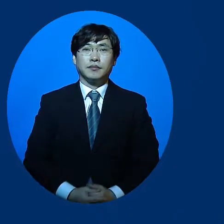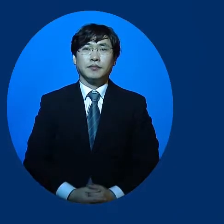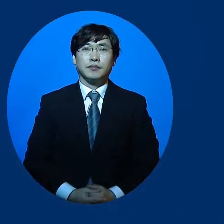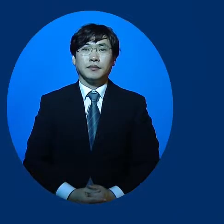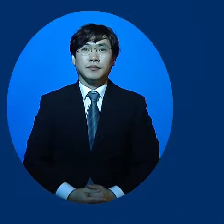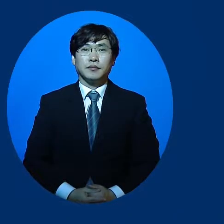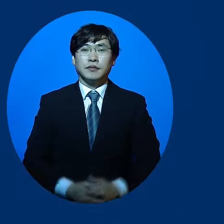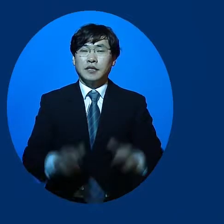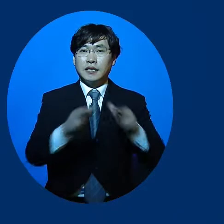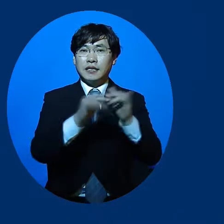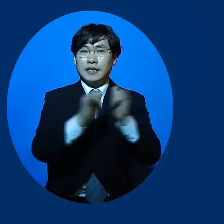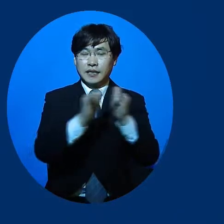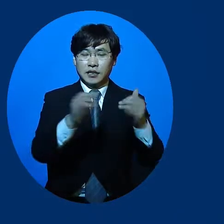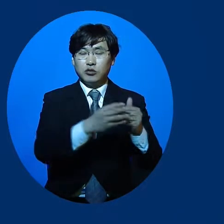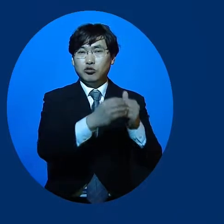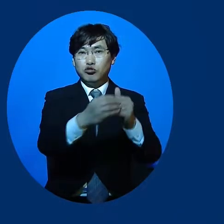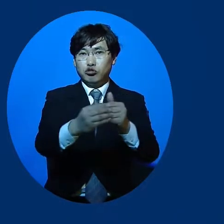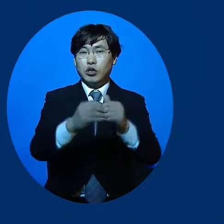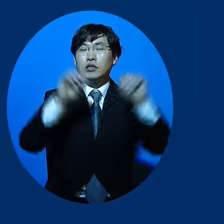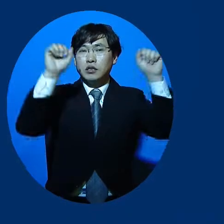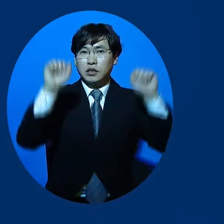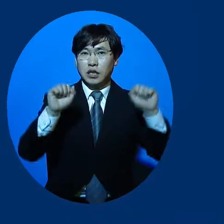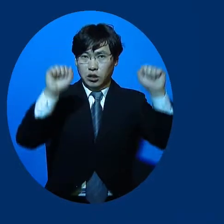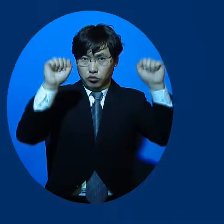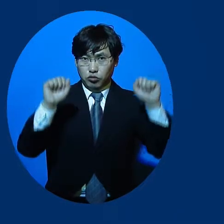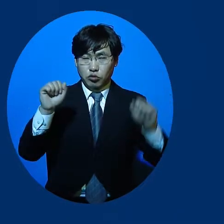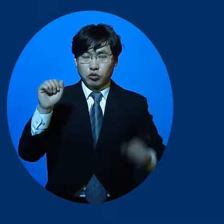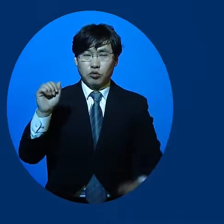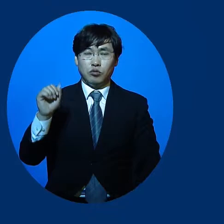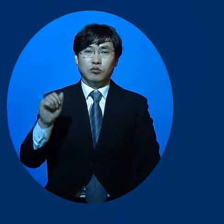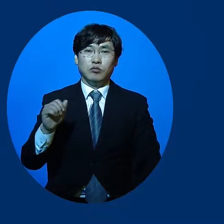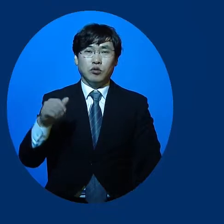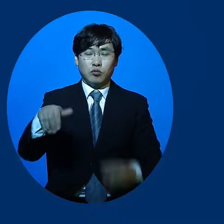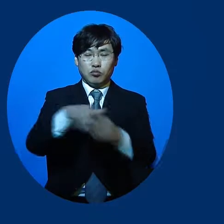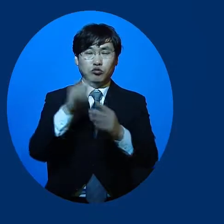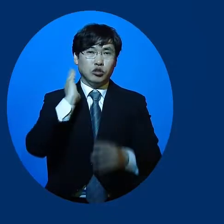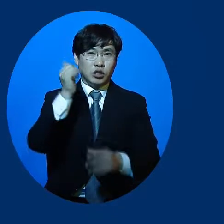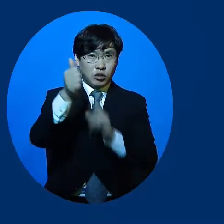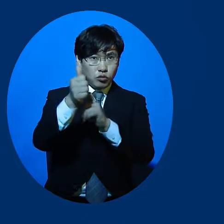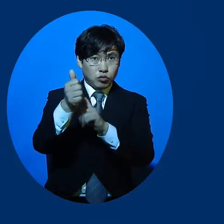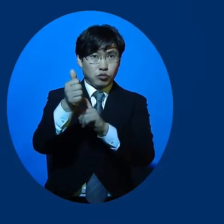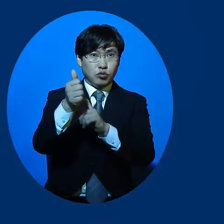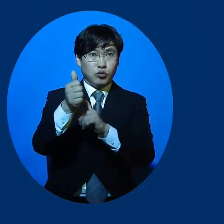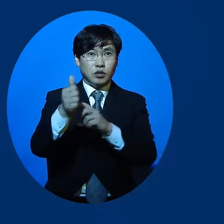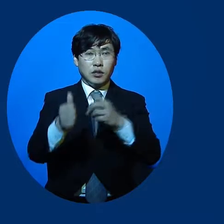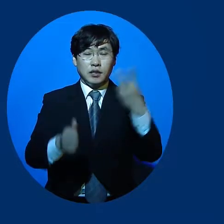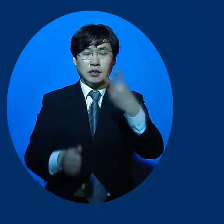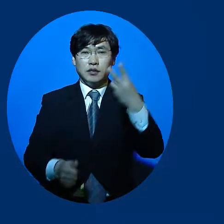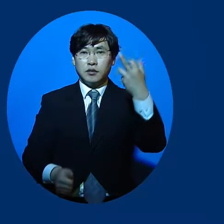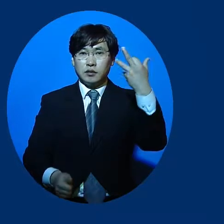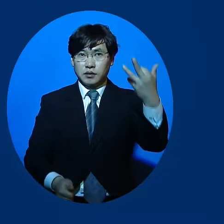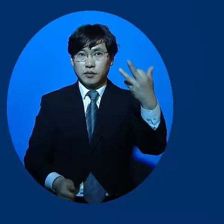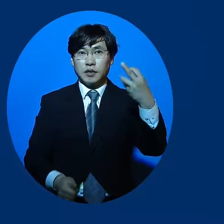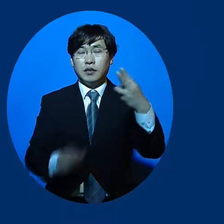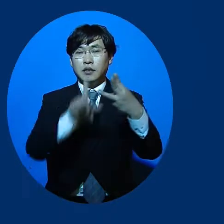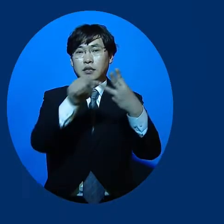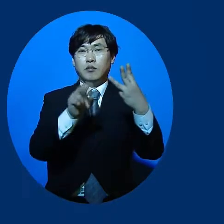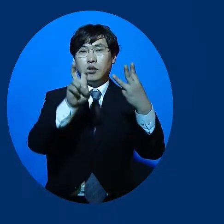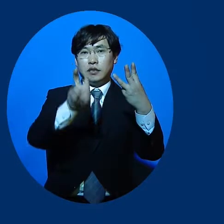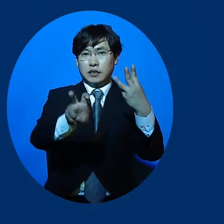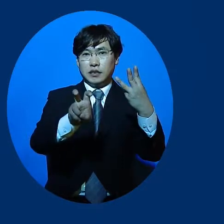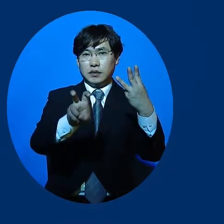먼저 장애인이 주도하는 체육입니다. 문재인 대통령은 2018년 3월 20일 국무회의에서